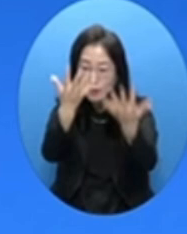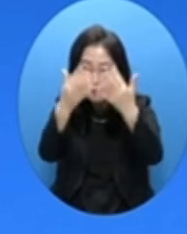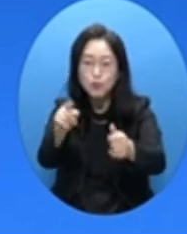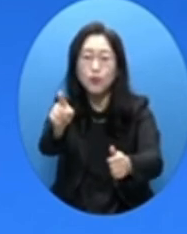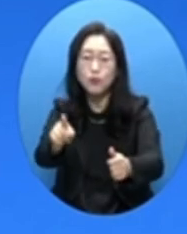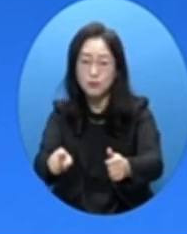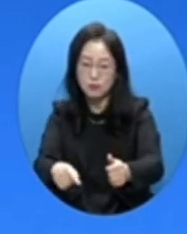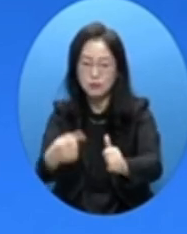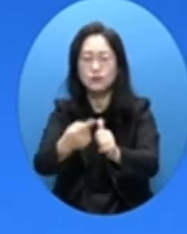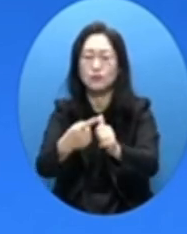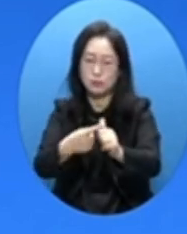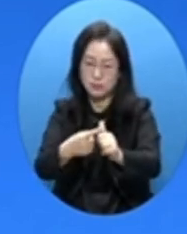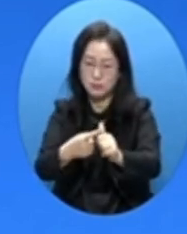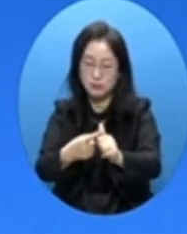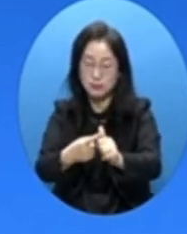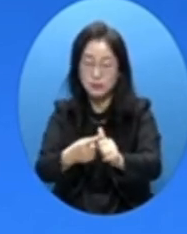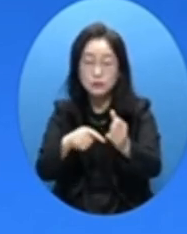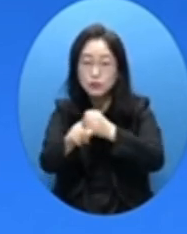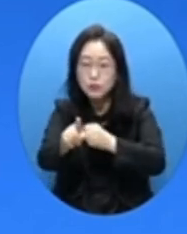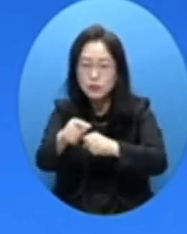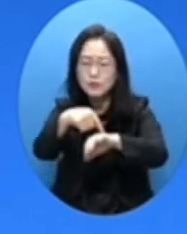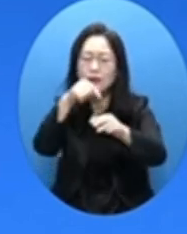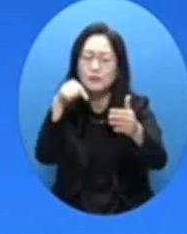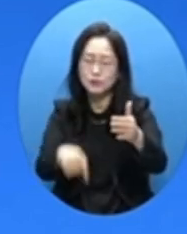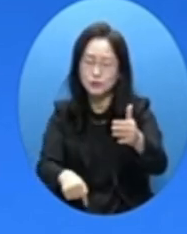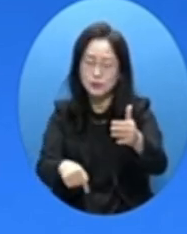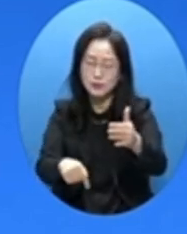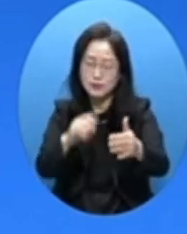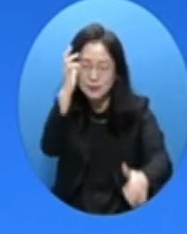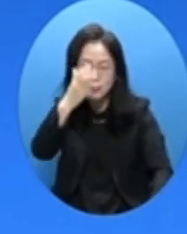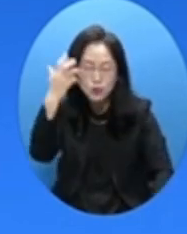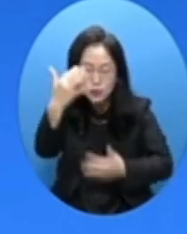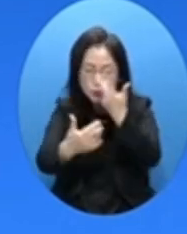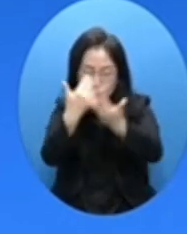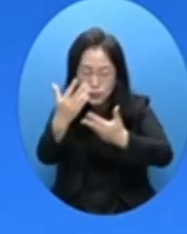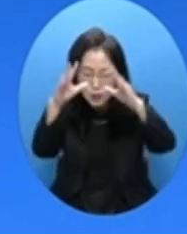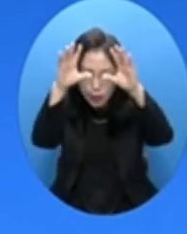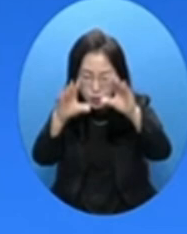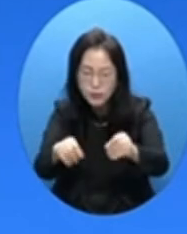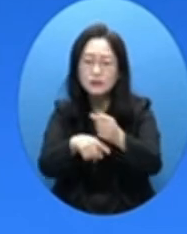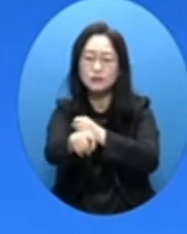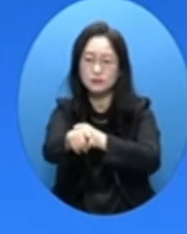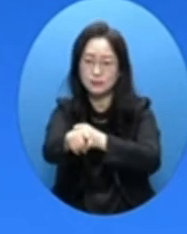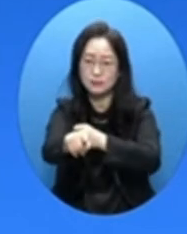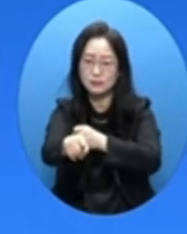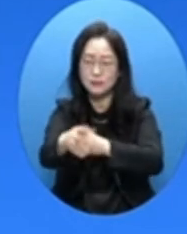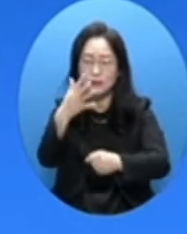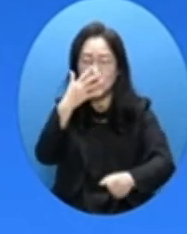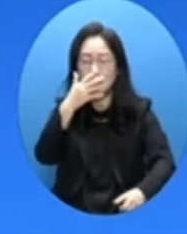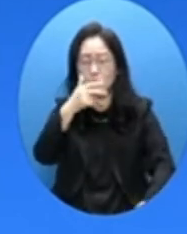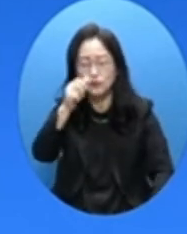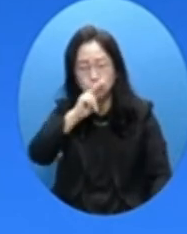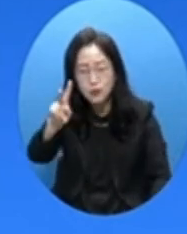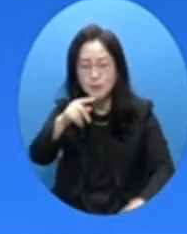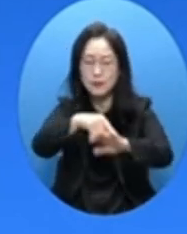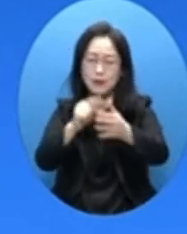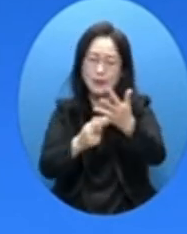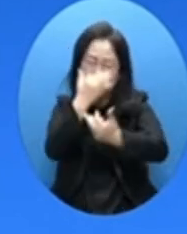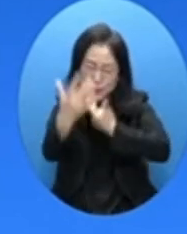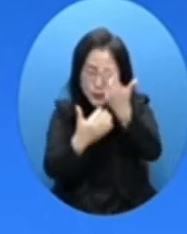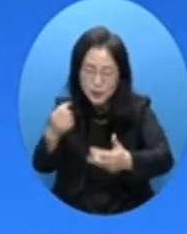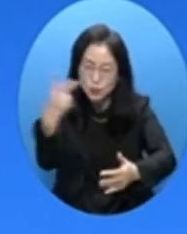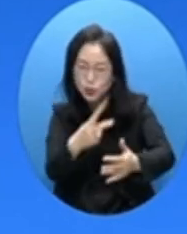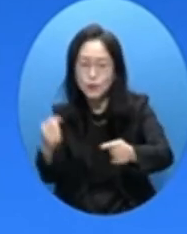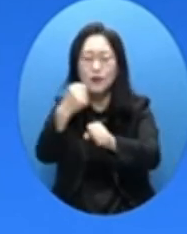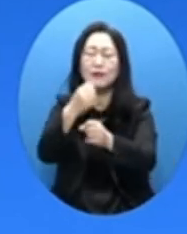말을 듣습니다 이것은 우리의 마음에 성의 불이 꺼지고 난 다음 다가온 현상인 것입니다 주여 우리 마음에 불이 다시 타오르게 하여